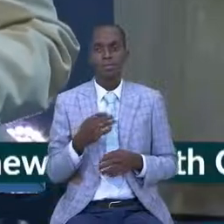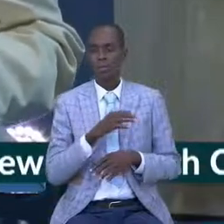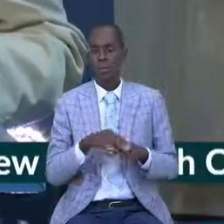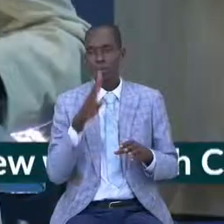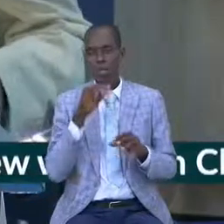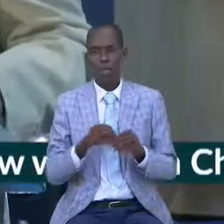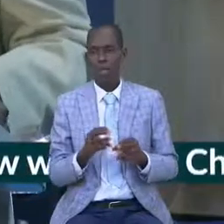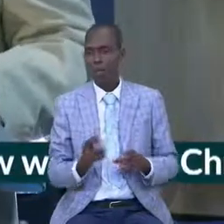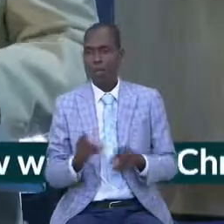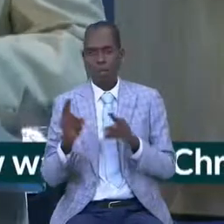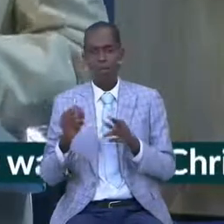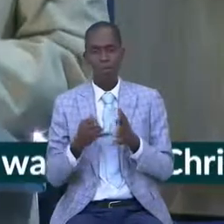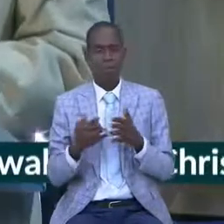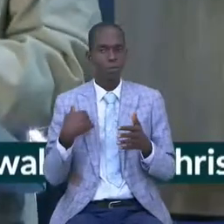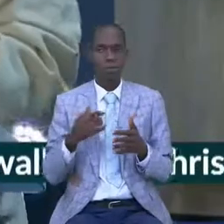Soyez patient.